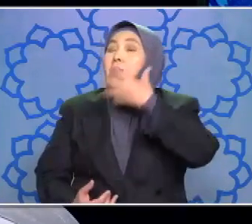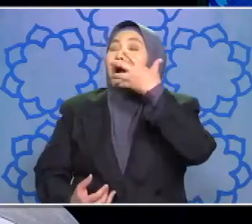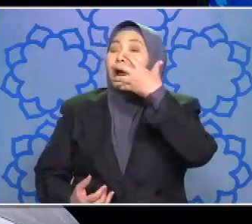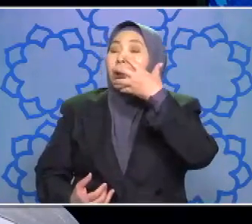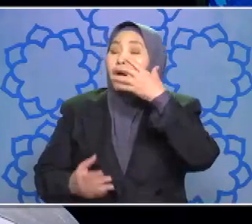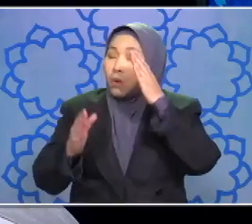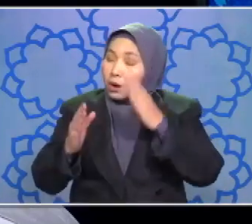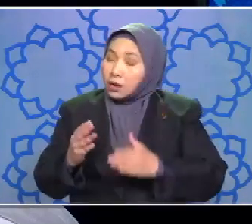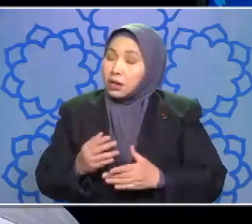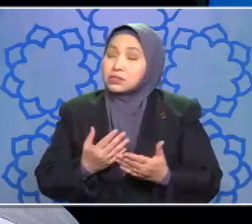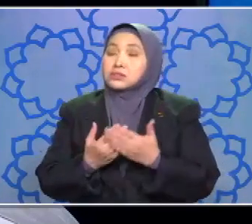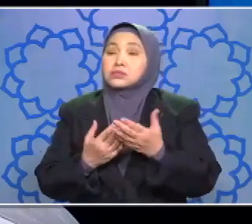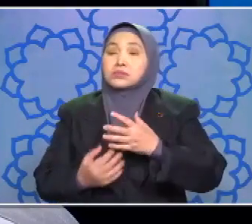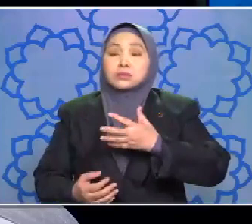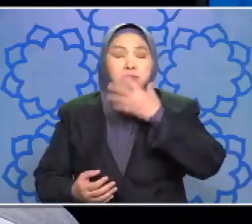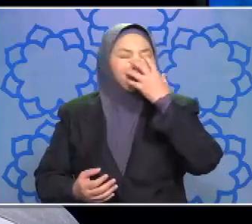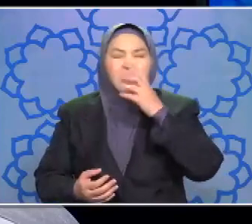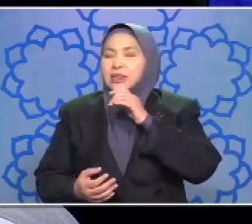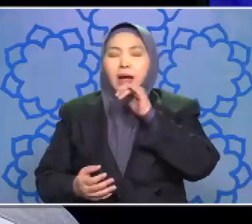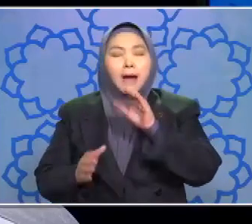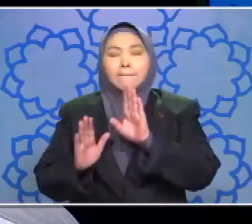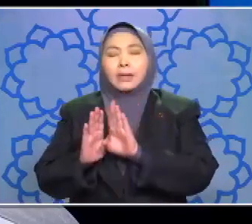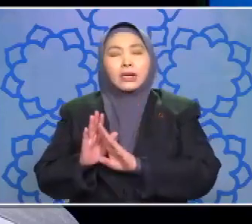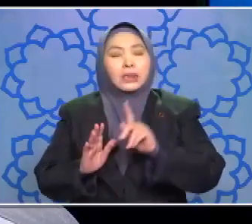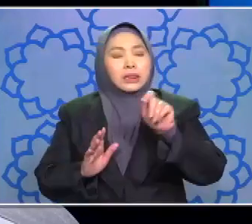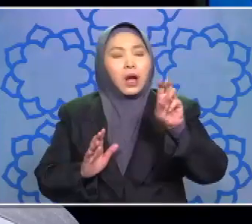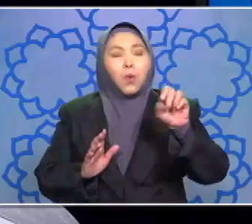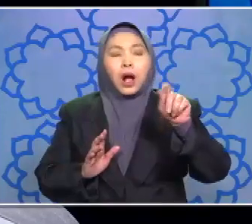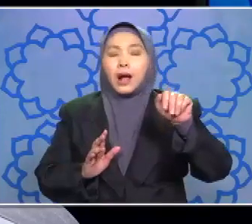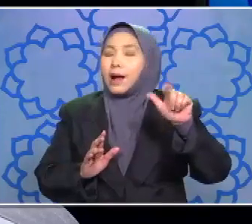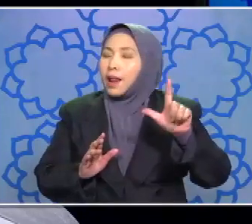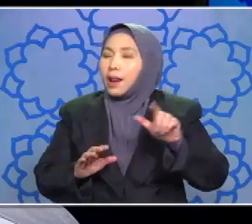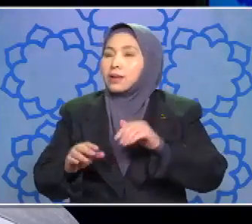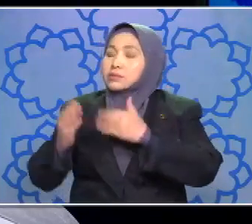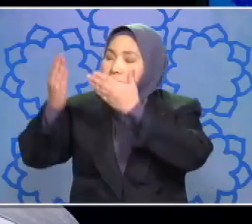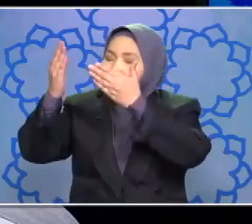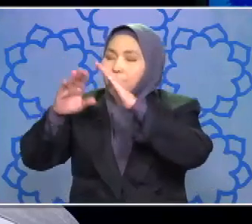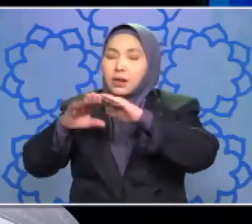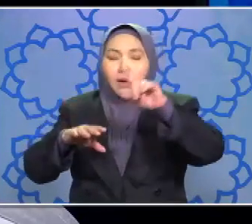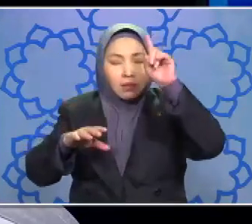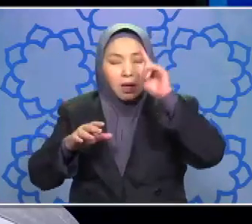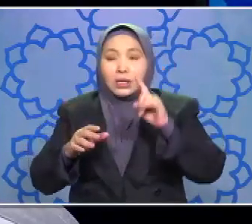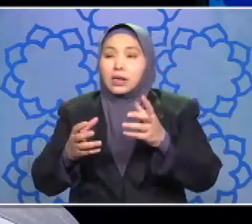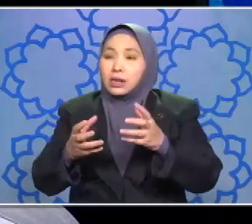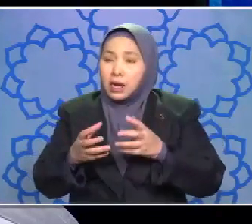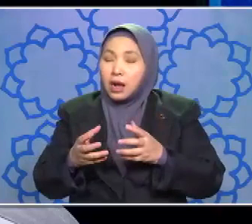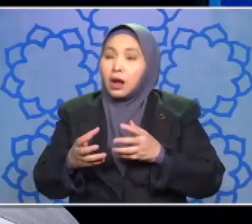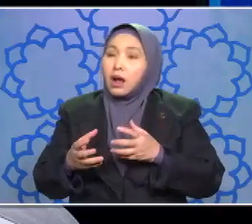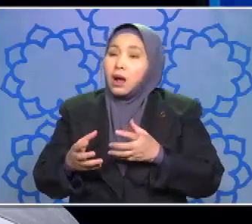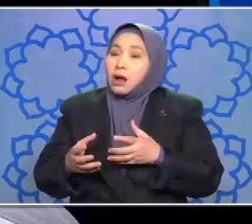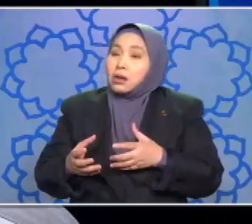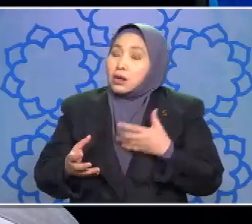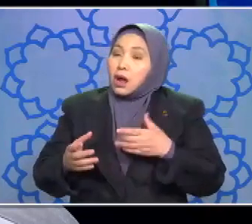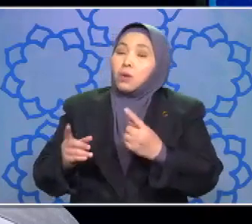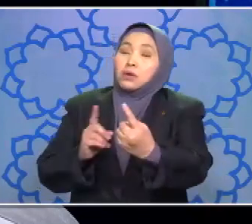marah biasanya dia tak berapa tawakal kepada Allah, tetapi dia tawakal kepada diri dia. Itu sebabnya dia kalau boleh orang nak ikut cakap dia,